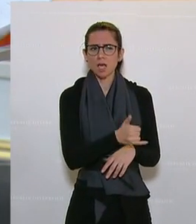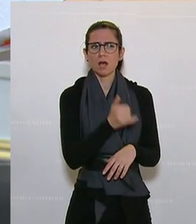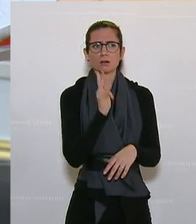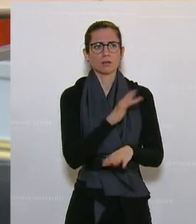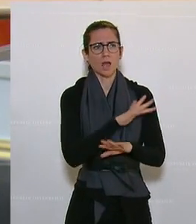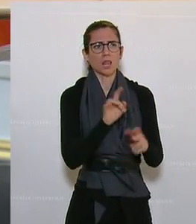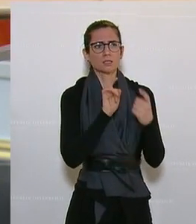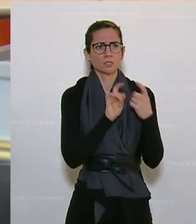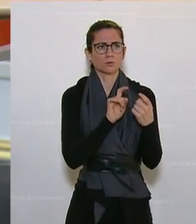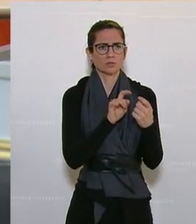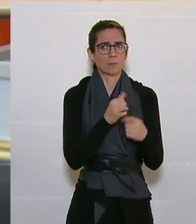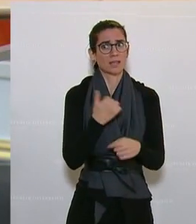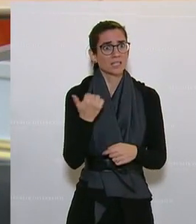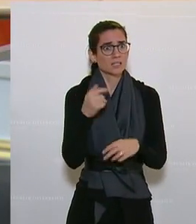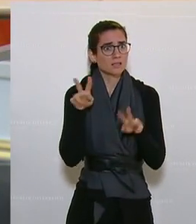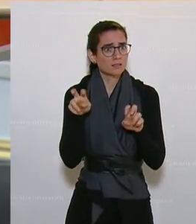verschiedenen Zeitpunkten, aber